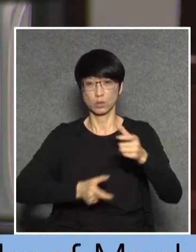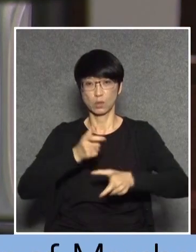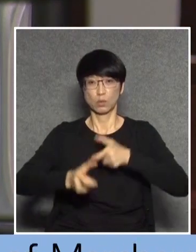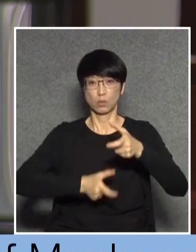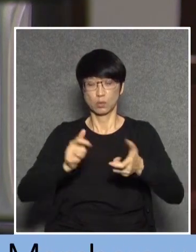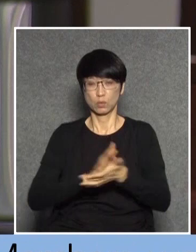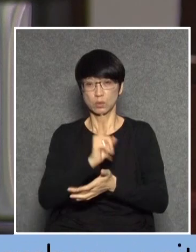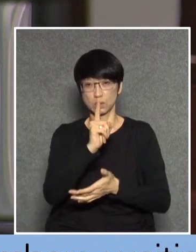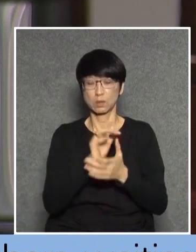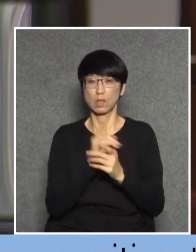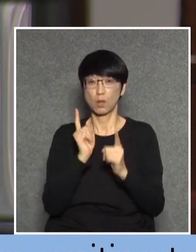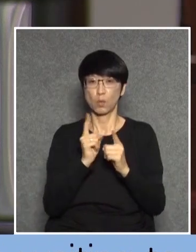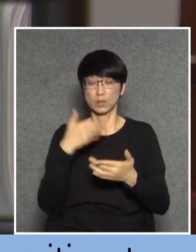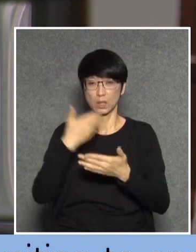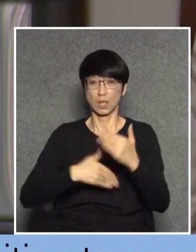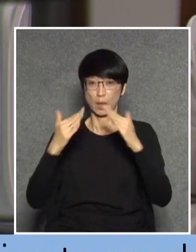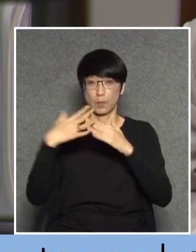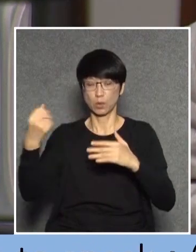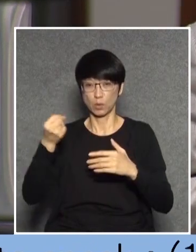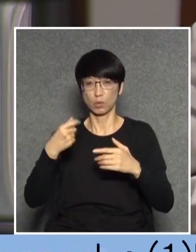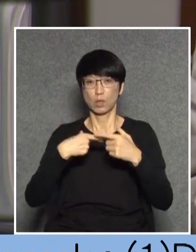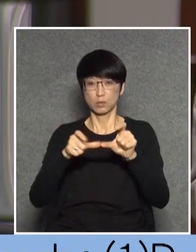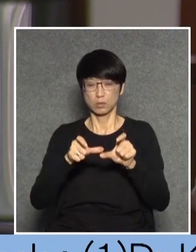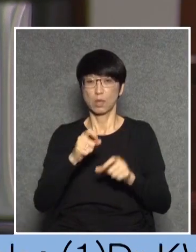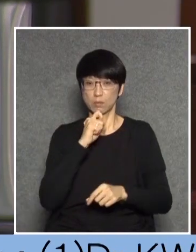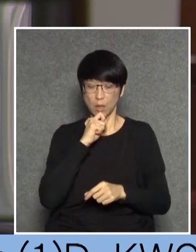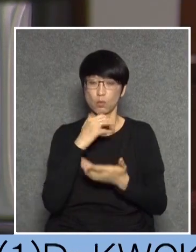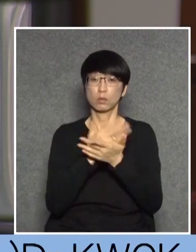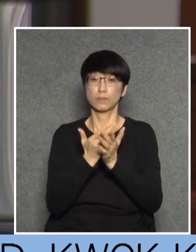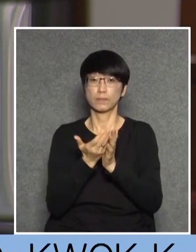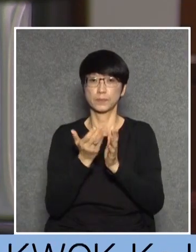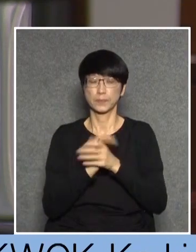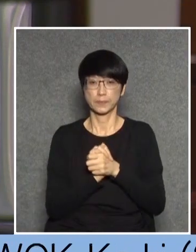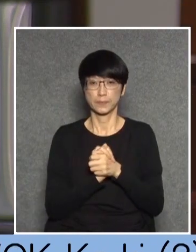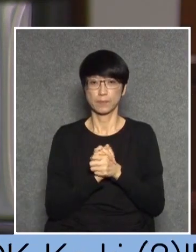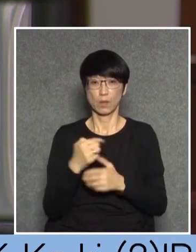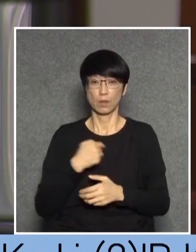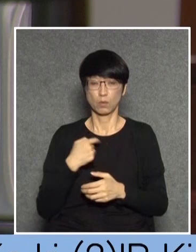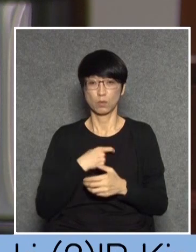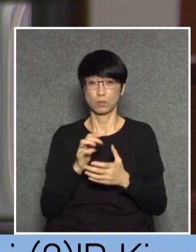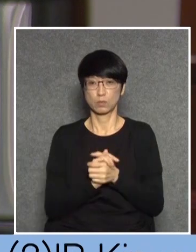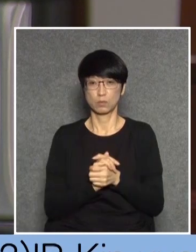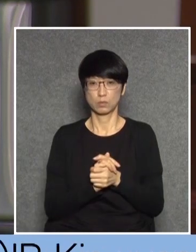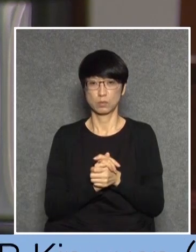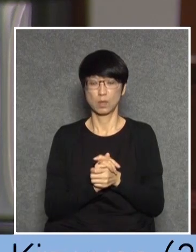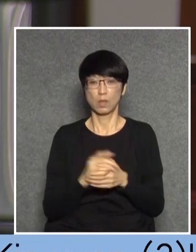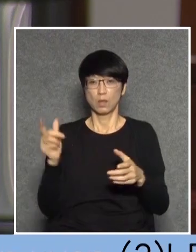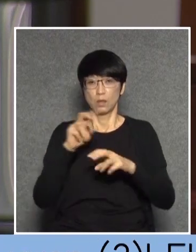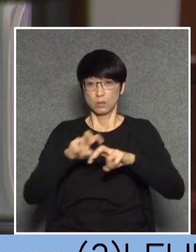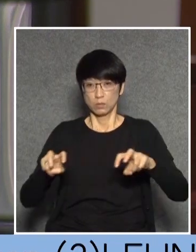有減兩個處長人工又有等等係嘛？嗱我咧就係呢個帳目委員會嘅委員係